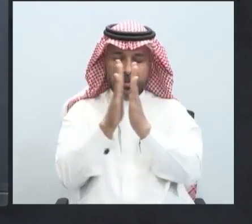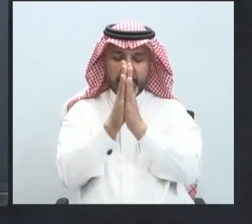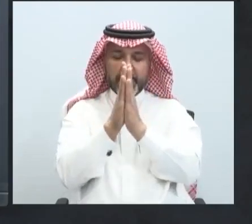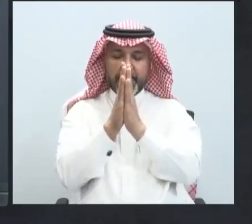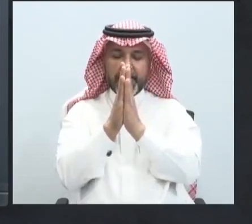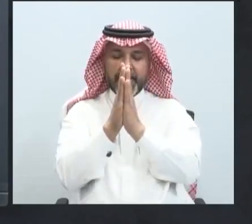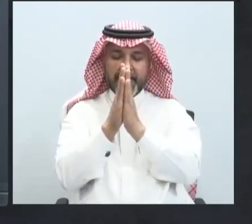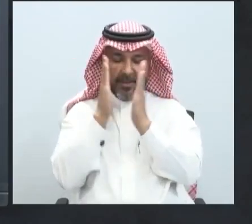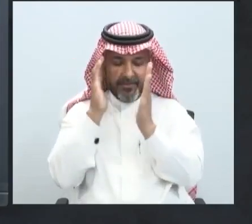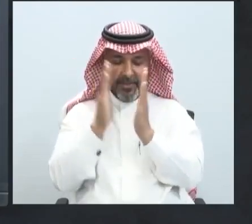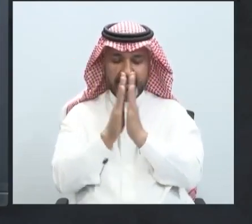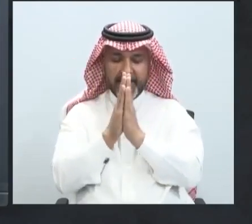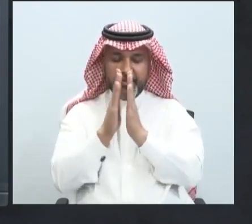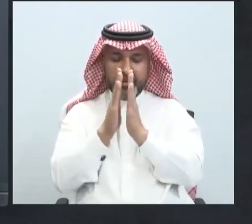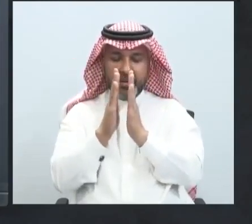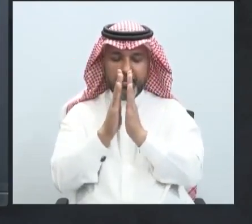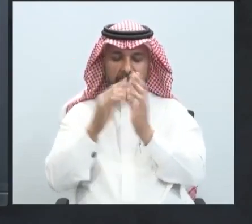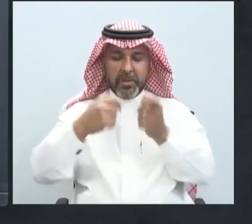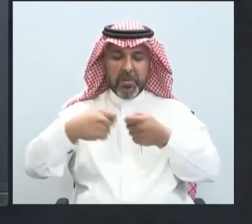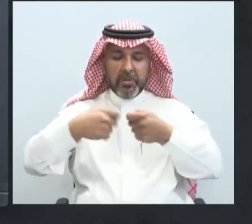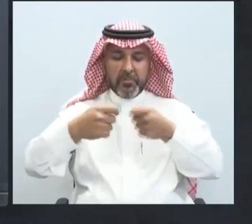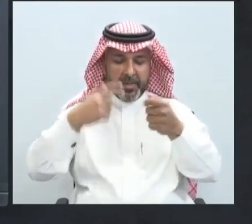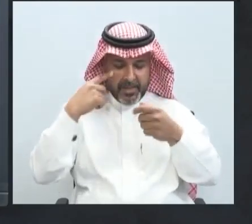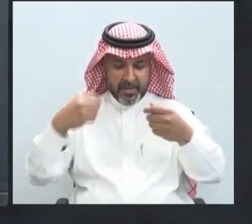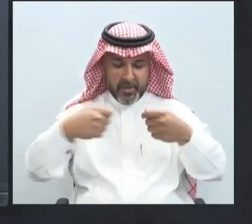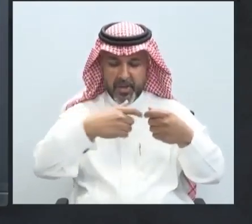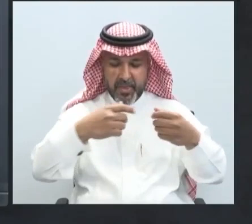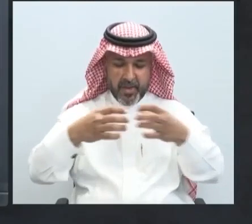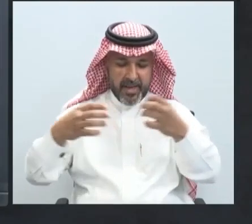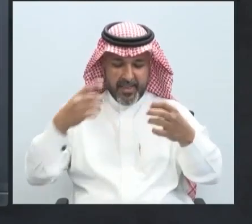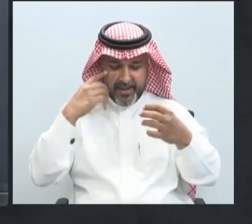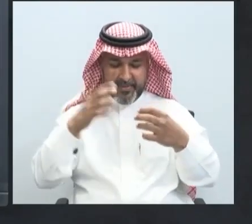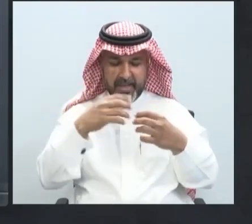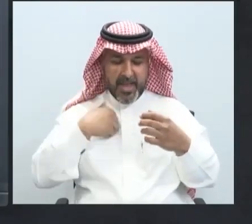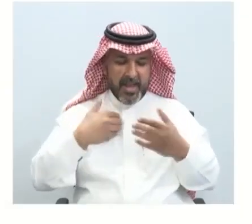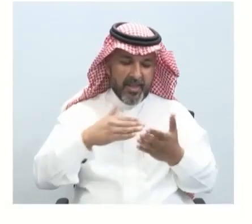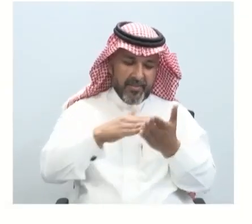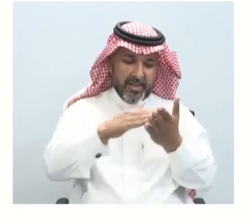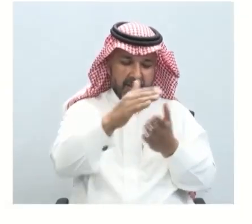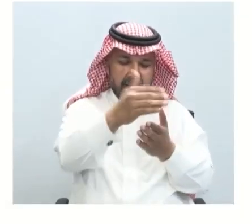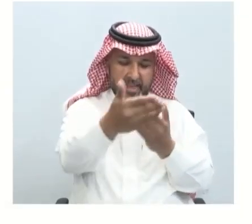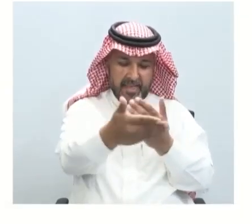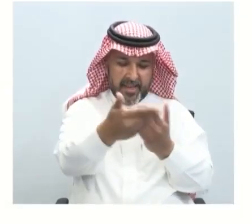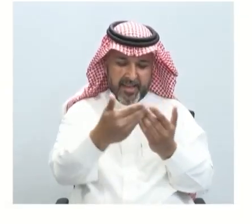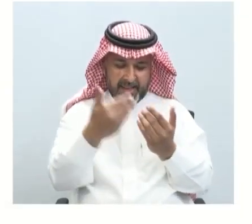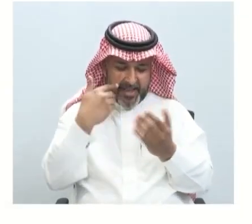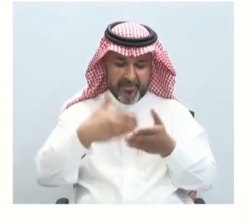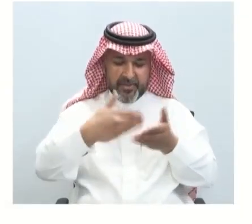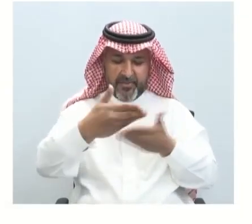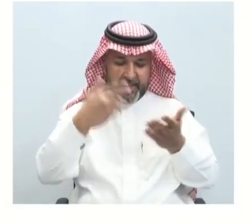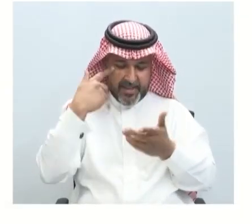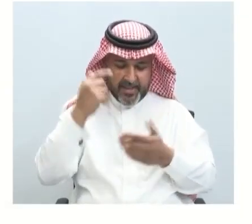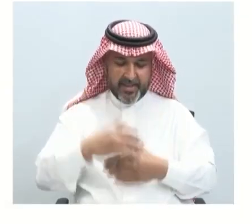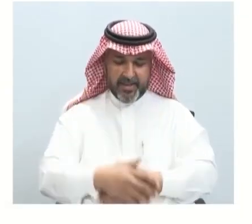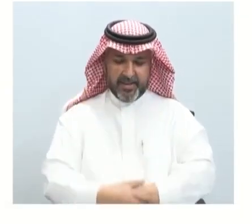حدثت عمليه التصالب حدثت عمليه التشابك وهنا صوره مجهريه عندما نقرب الصوره نشاهد هذه الكروموسومات